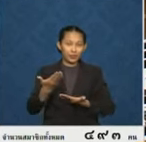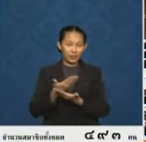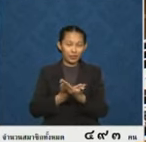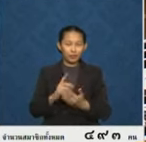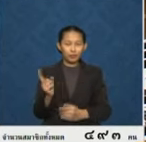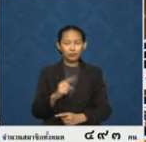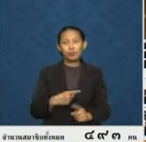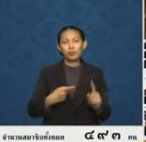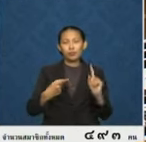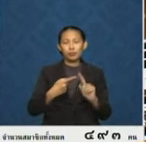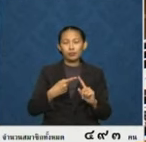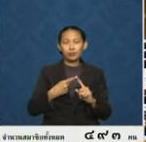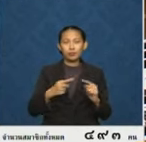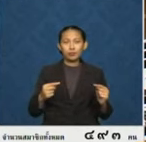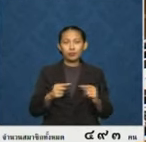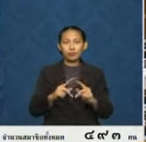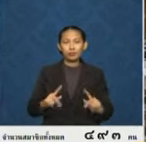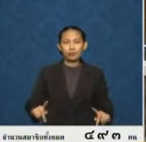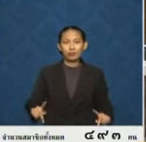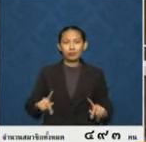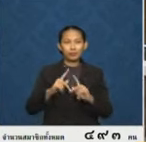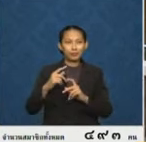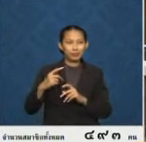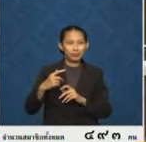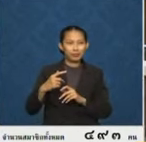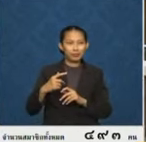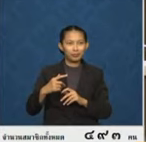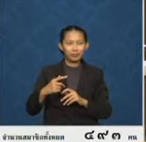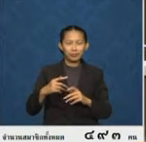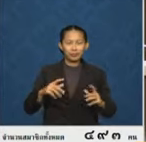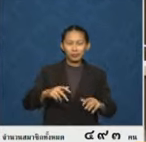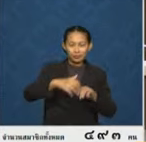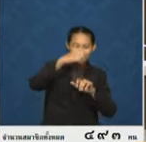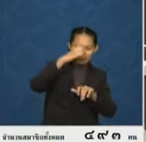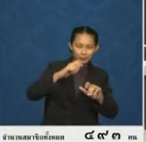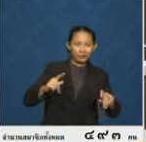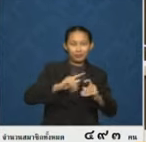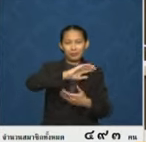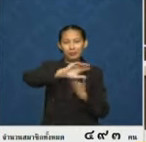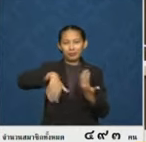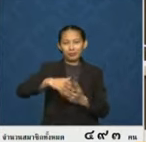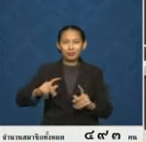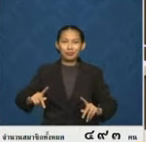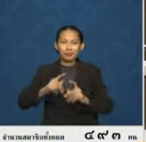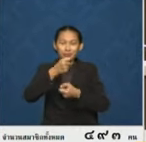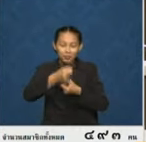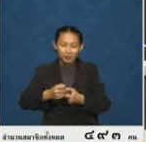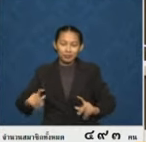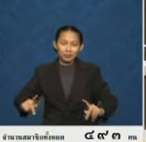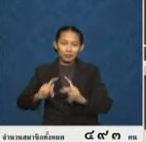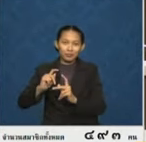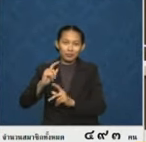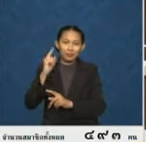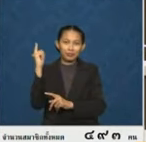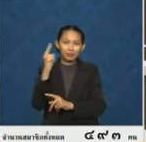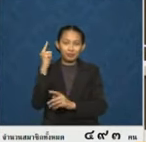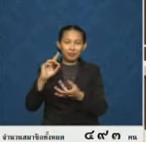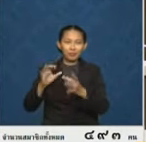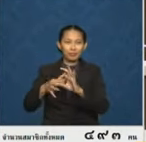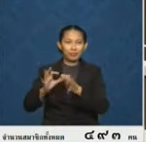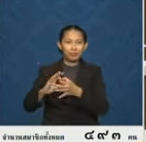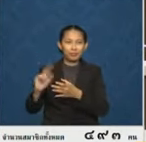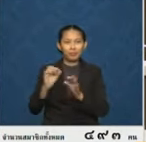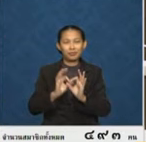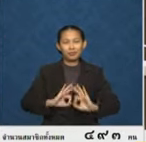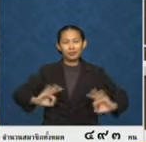ครับ 1ครับขอให้กระทรวงมหาดไทยกระทรวงทรัพยากรธรรมชาติกระทรวงเกษตรและกระทรวงการท่องเที่ยวและกีฬาและหน่วยงานที่เกี่ยวข้องครับได้ให้ความสำคัญกับการ